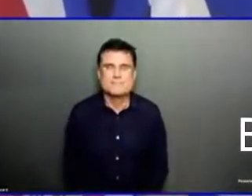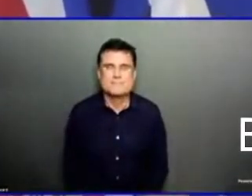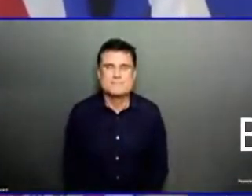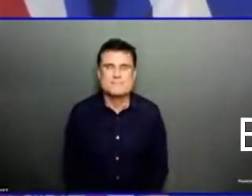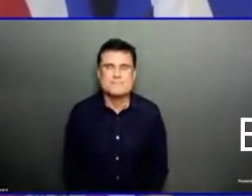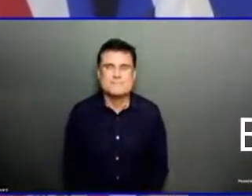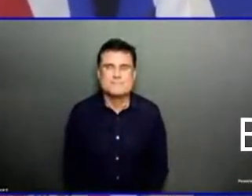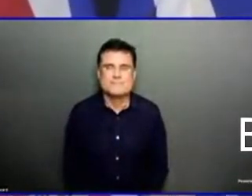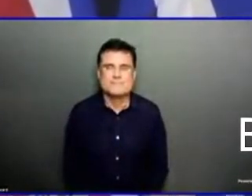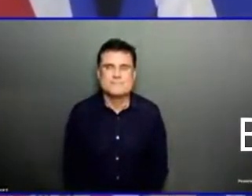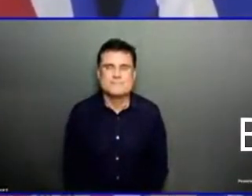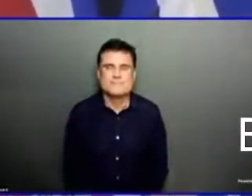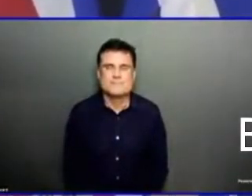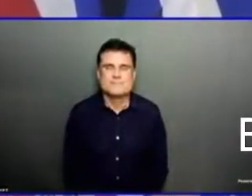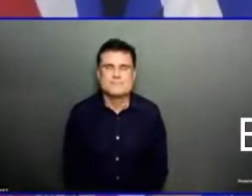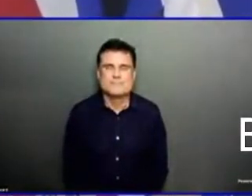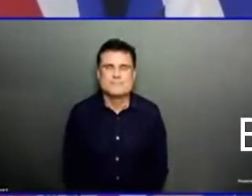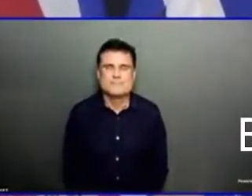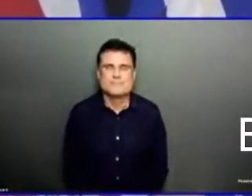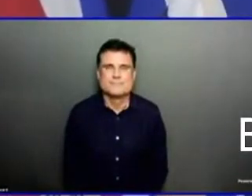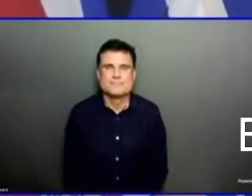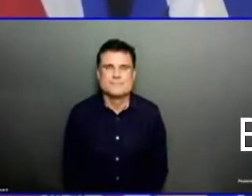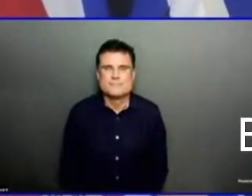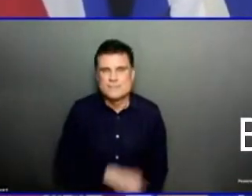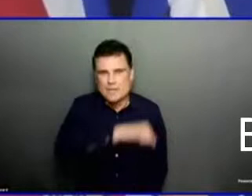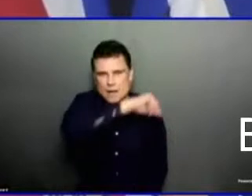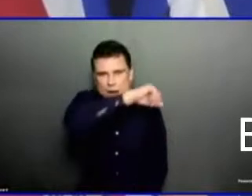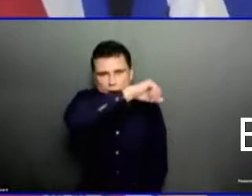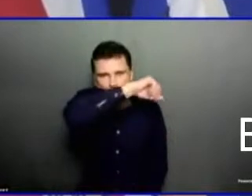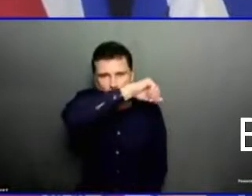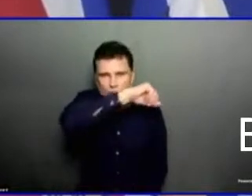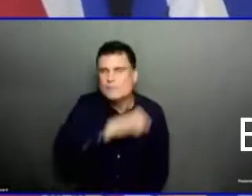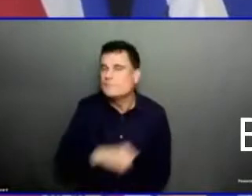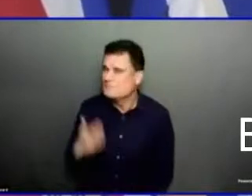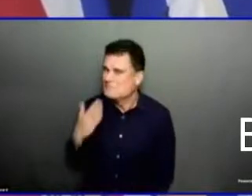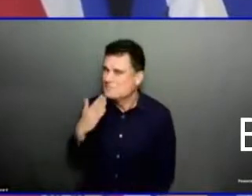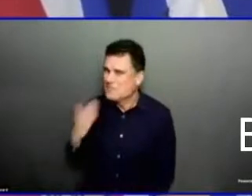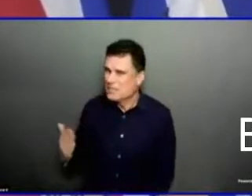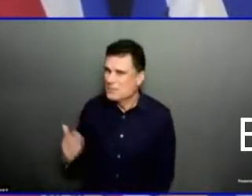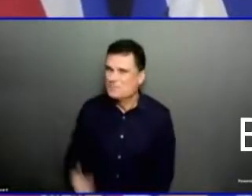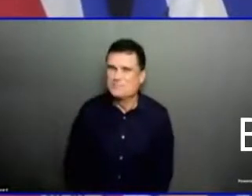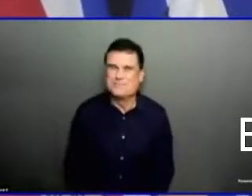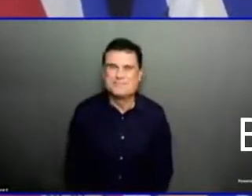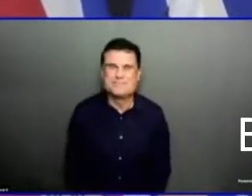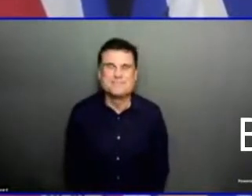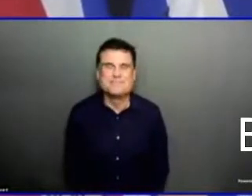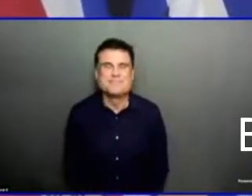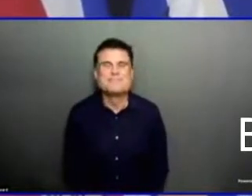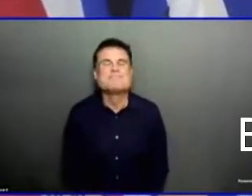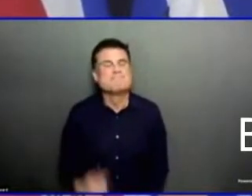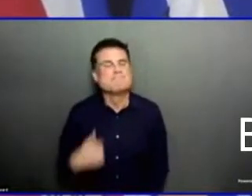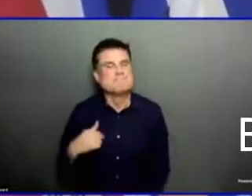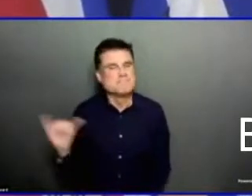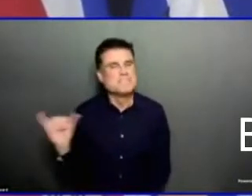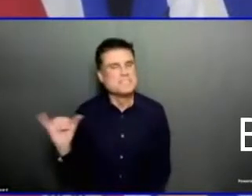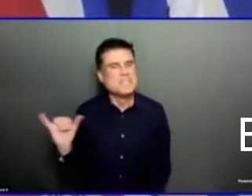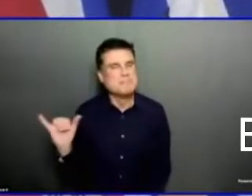字我再给大家说一下过去一天呢新增了是518个那么现在呢